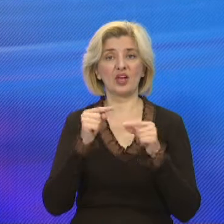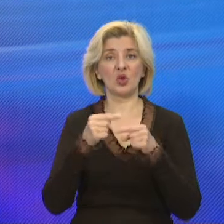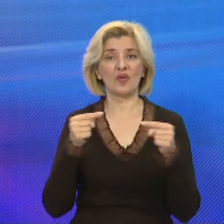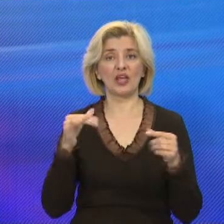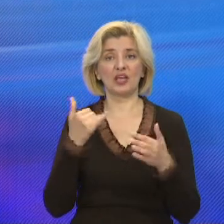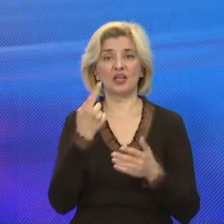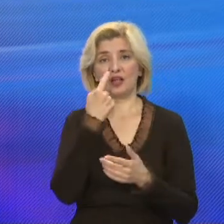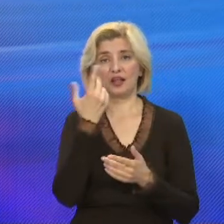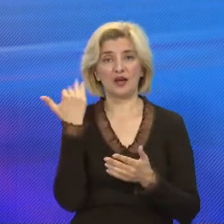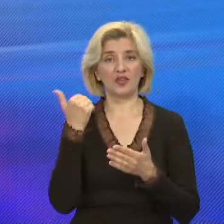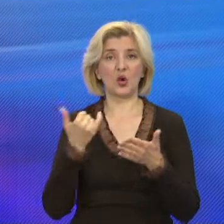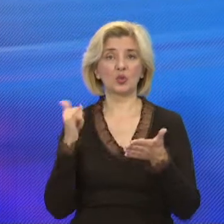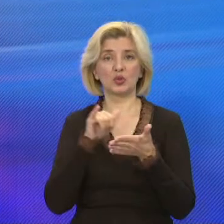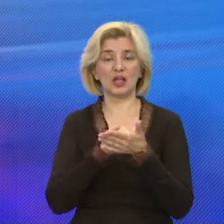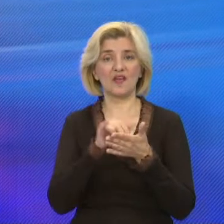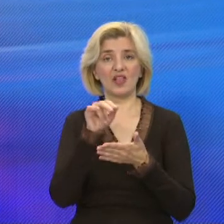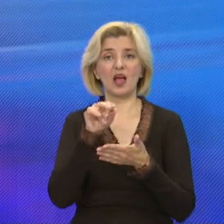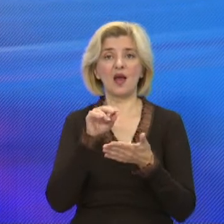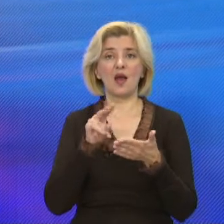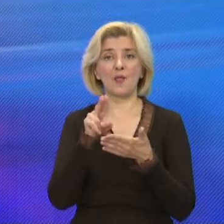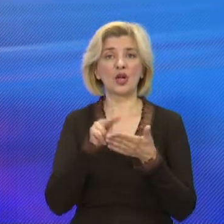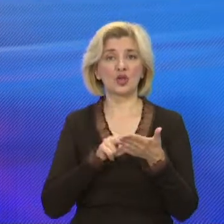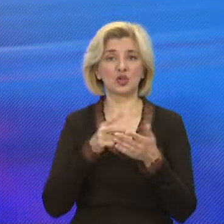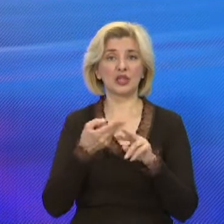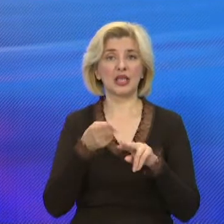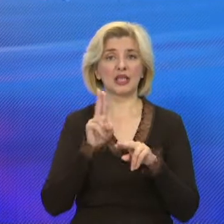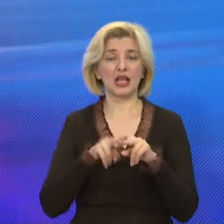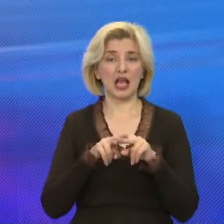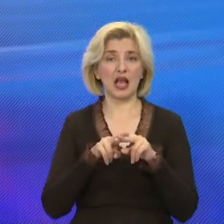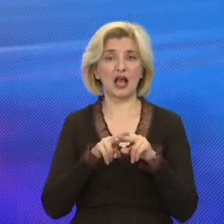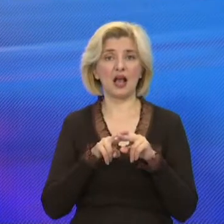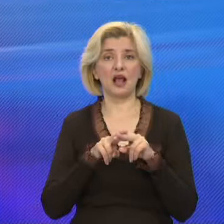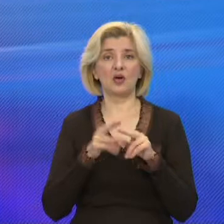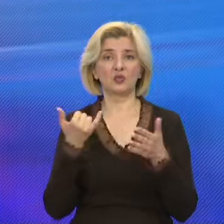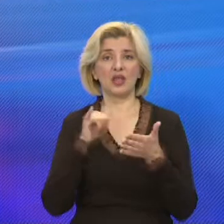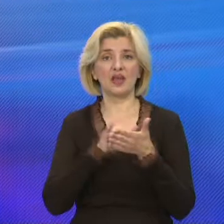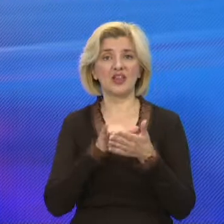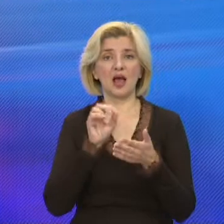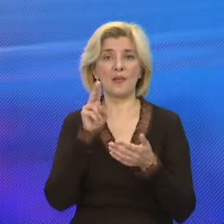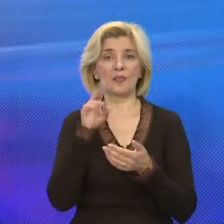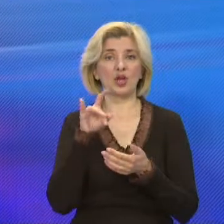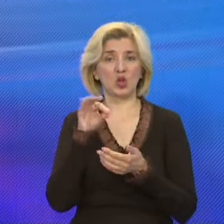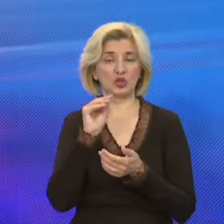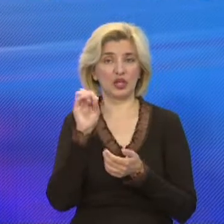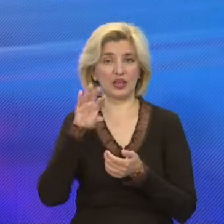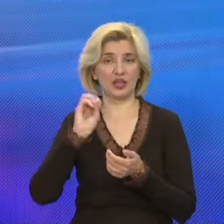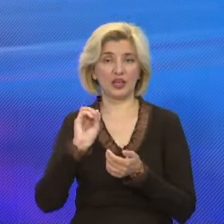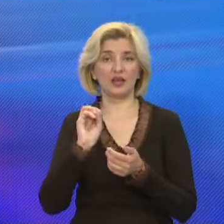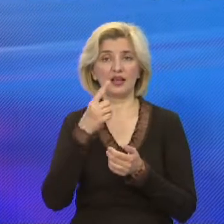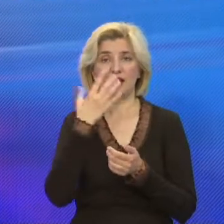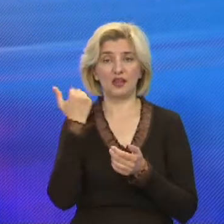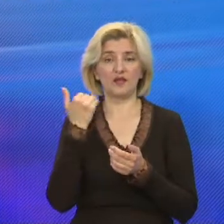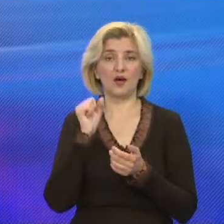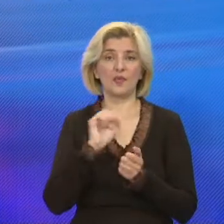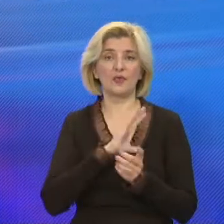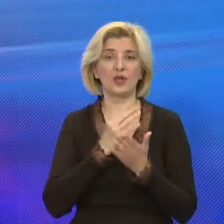приложение для учета и мониторинга своих игровых кодов. Я установила специальное приложение вот совсем недавно, кстати, да. Может быть, у меня раньше...